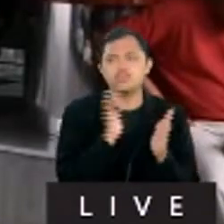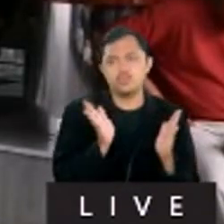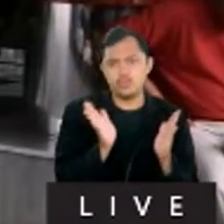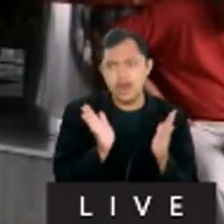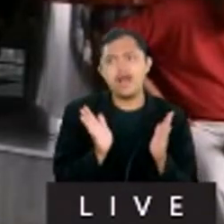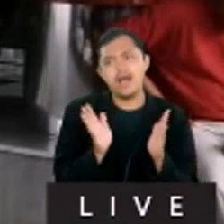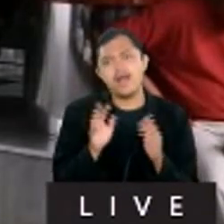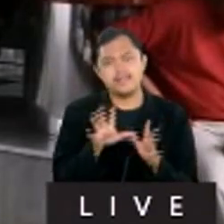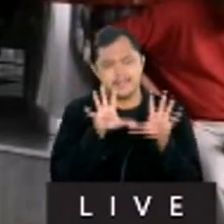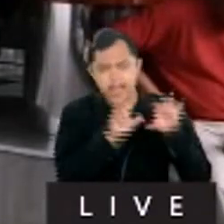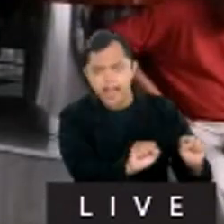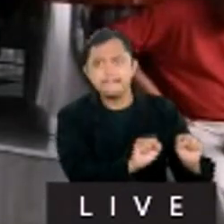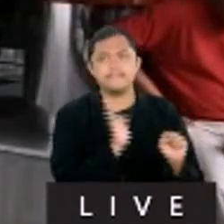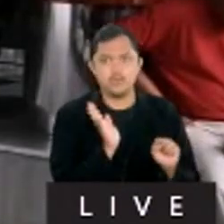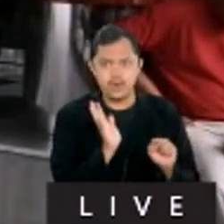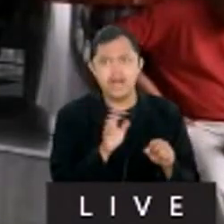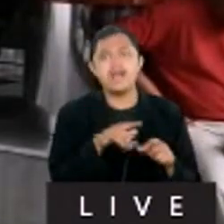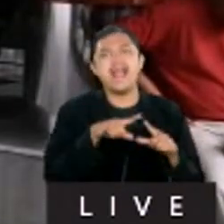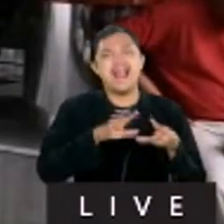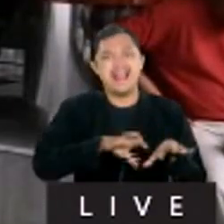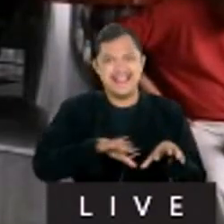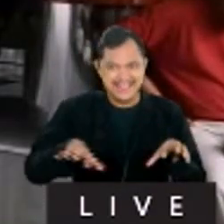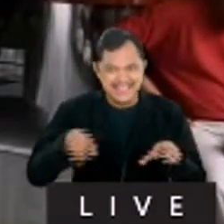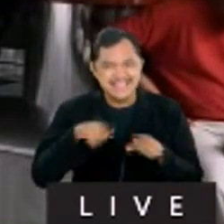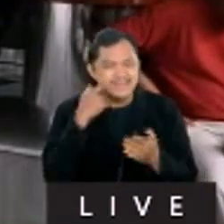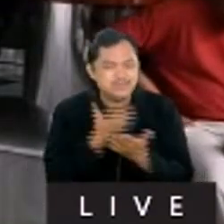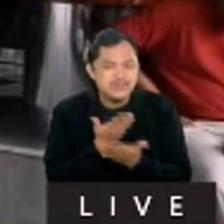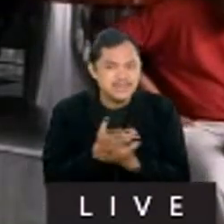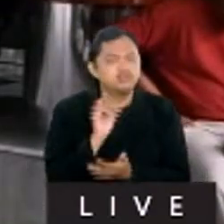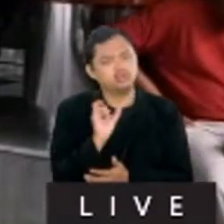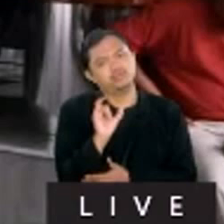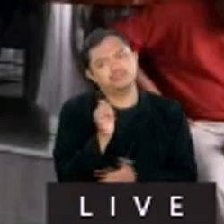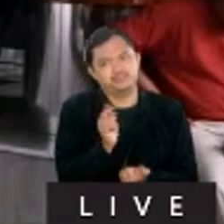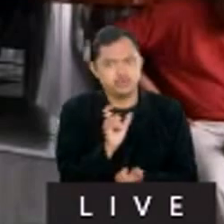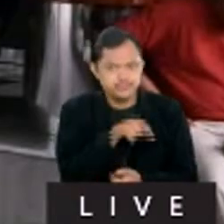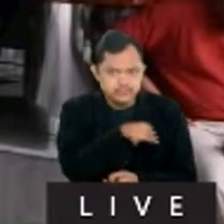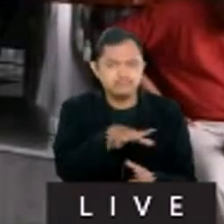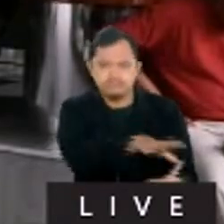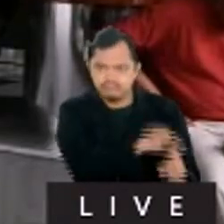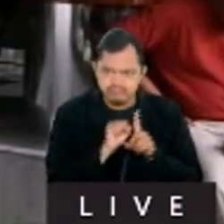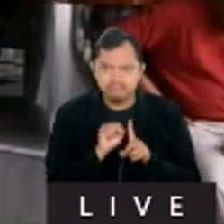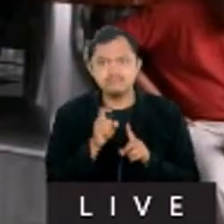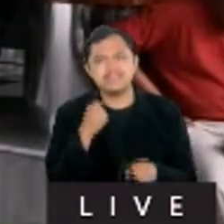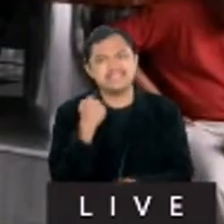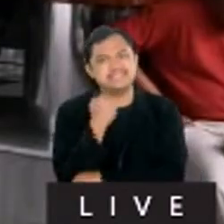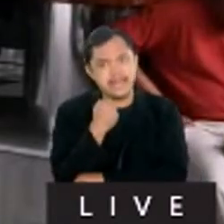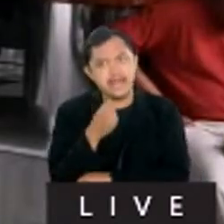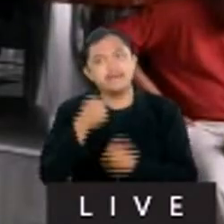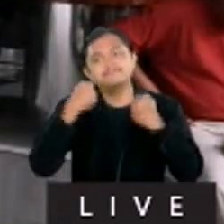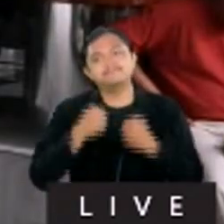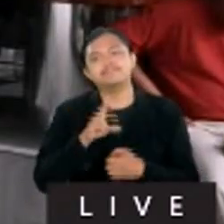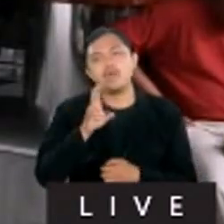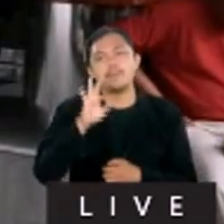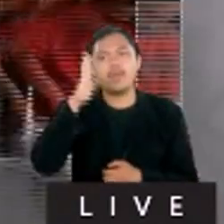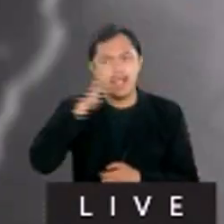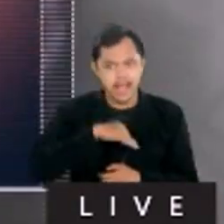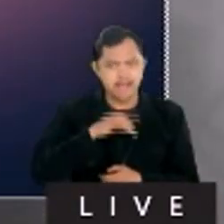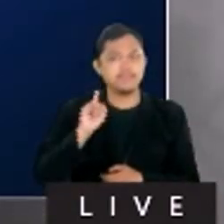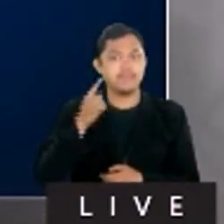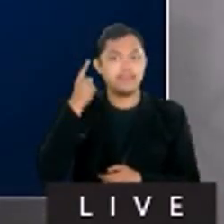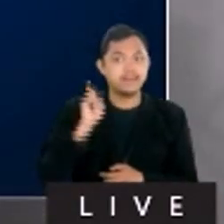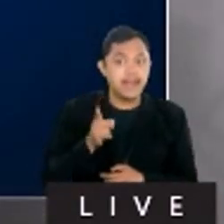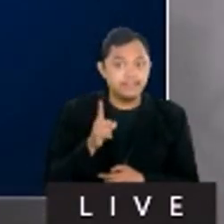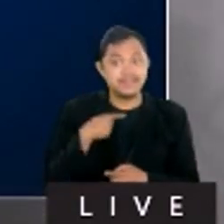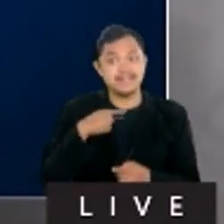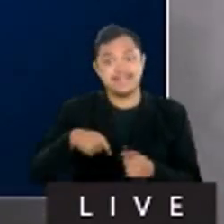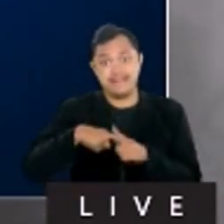sudah cukup untuk menetapkan Lukas NMB sebagai tersangka dan juga untuk ditahan selama 20 hari pertama. Namun dari KPK, salah satu